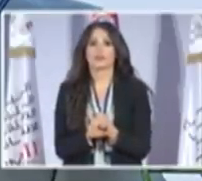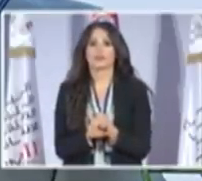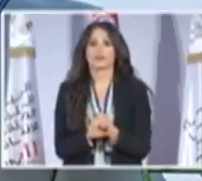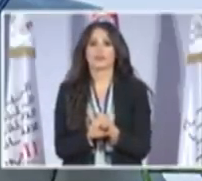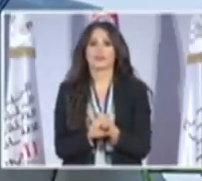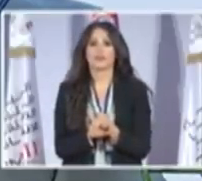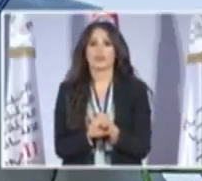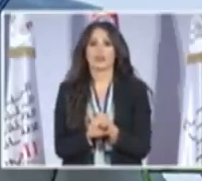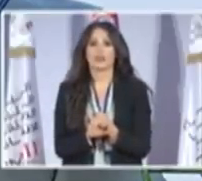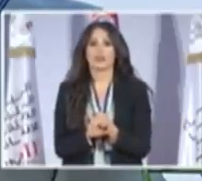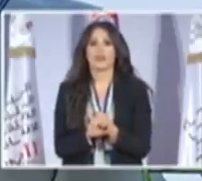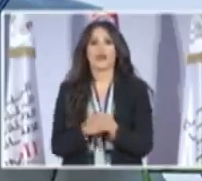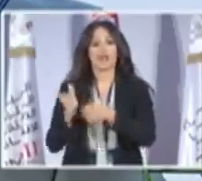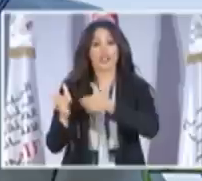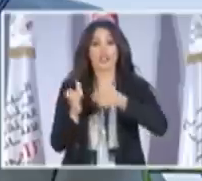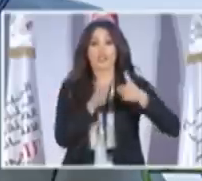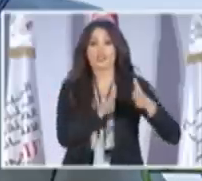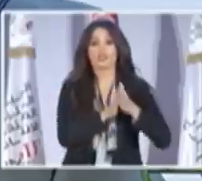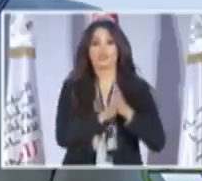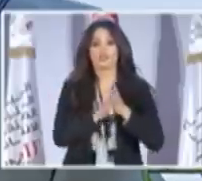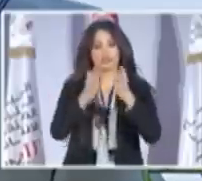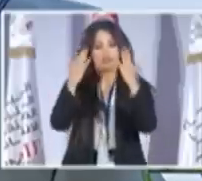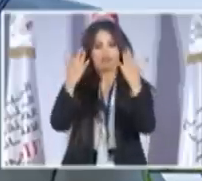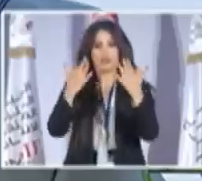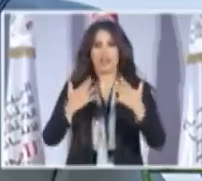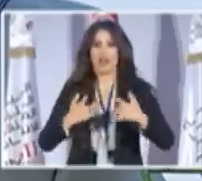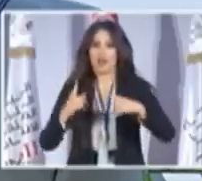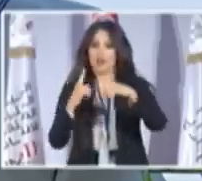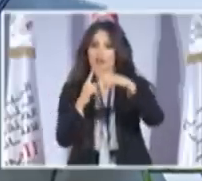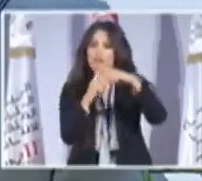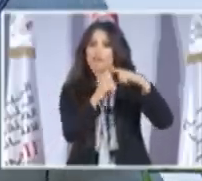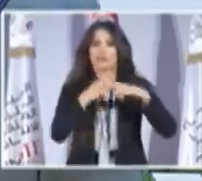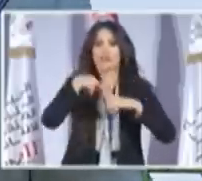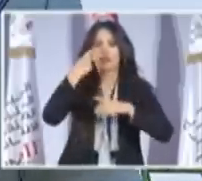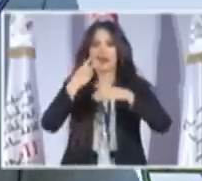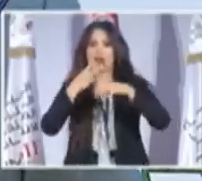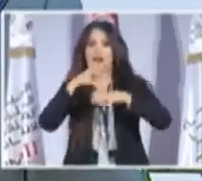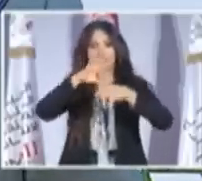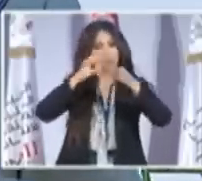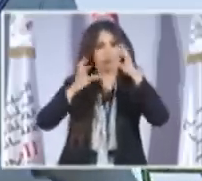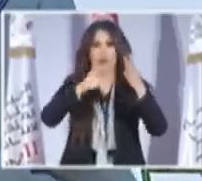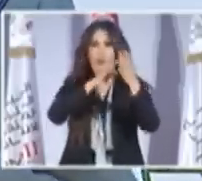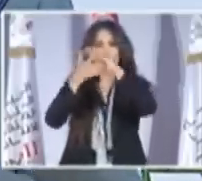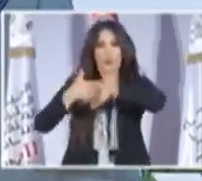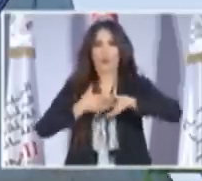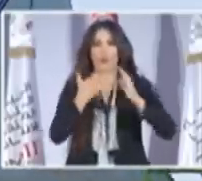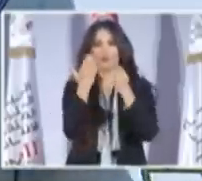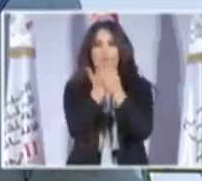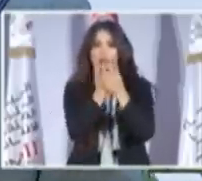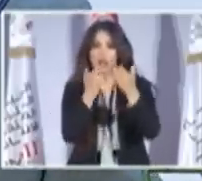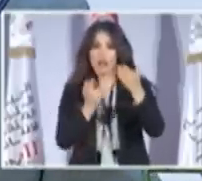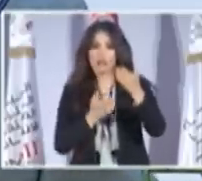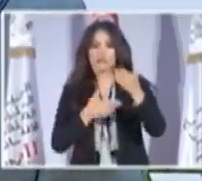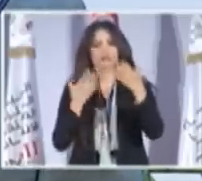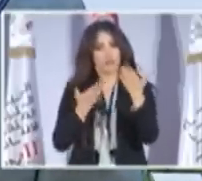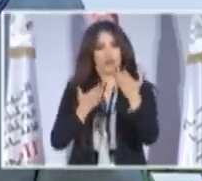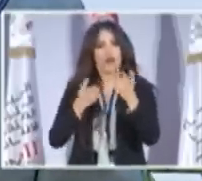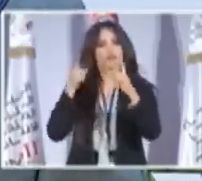العمليه تسير بصوره عاديه كل محاضره الخارج